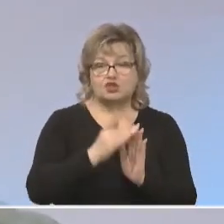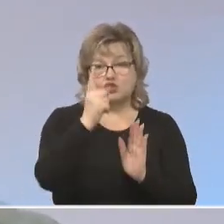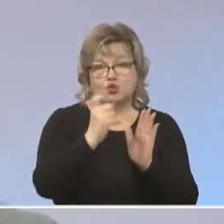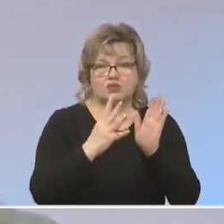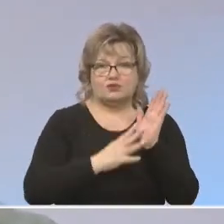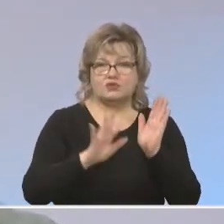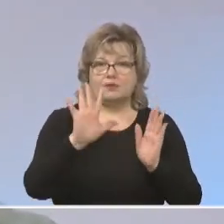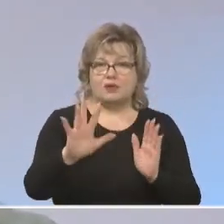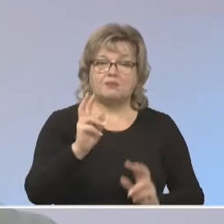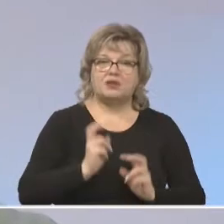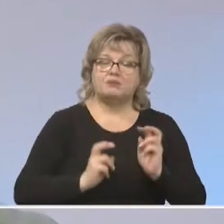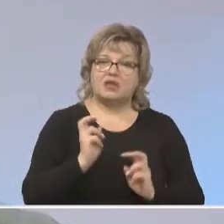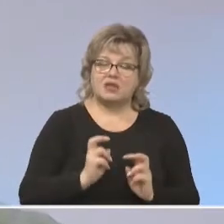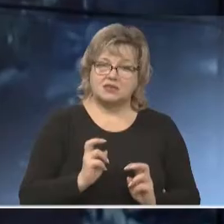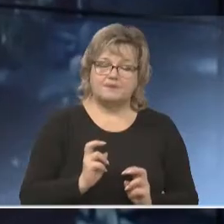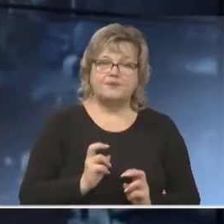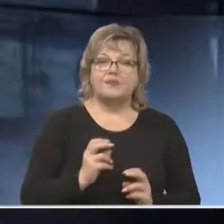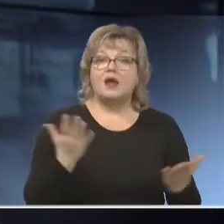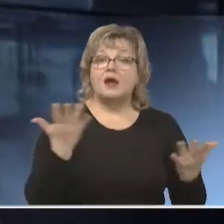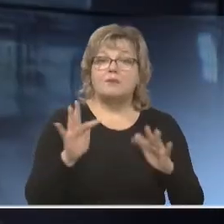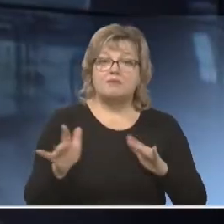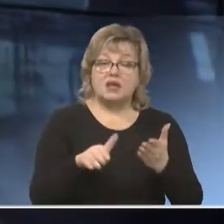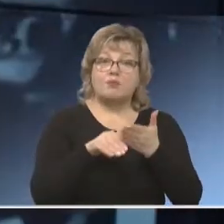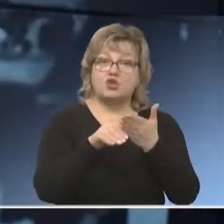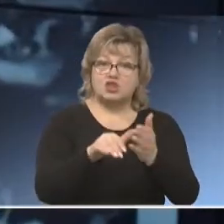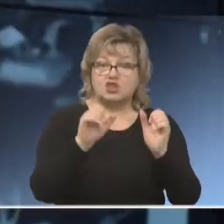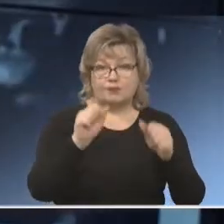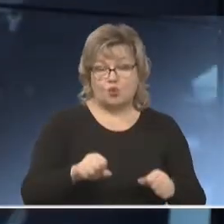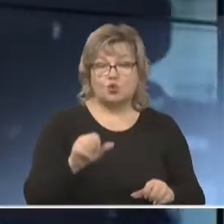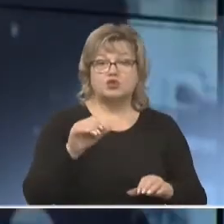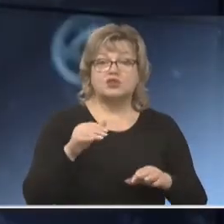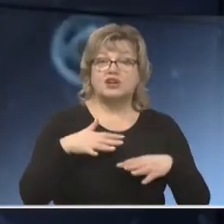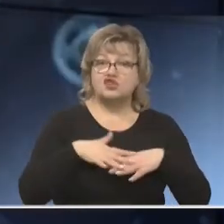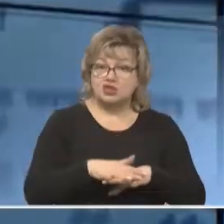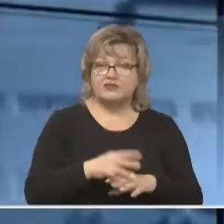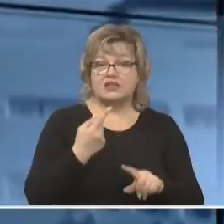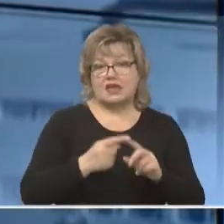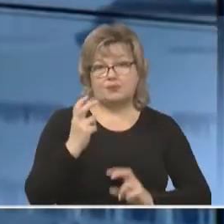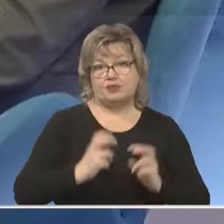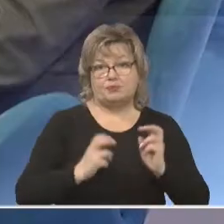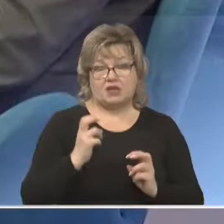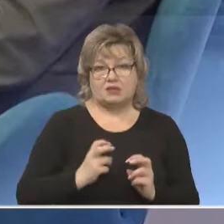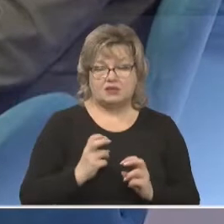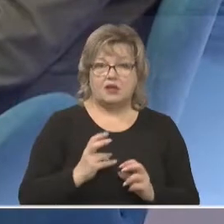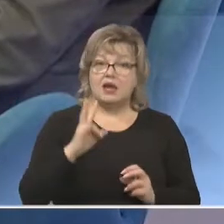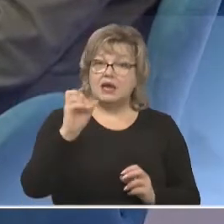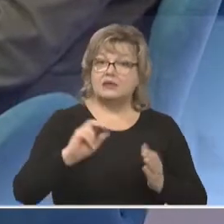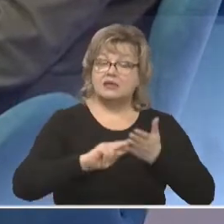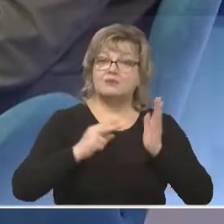195 предприятий. Но на какие меры поддержки могут рассчитывать эти предприятия? Национальный